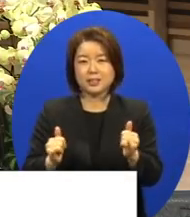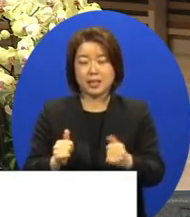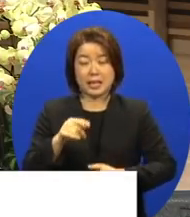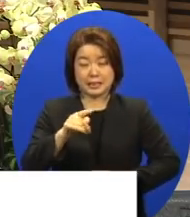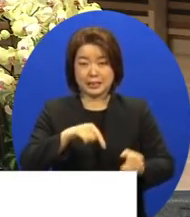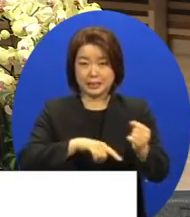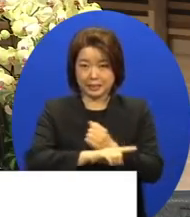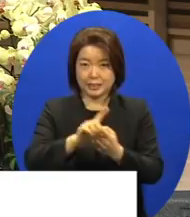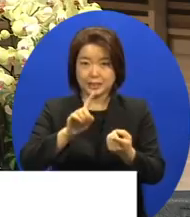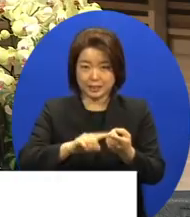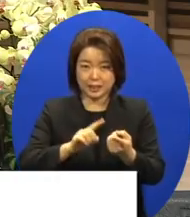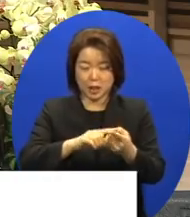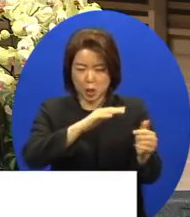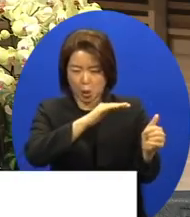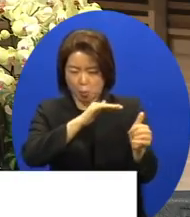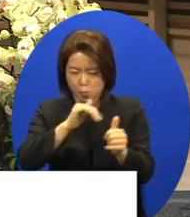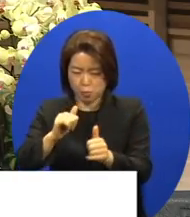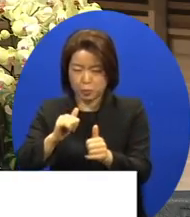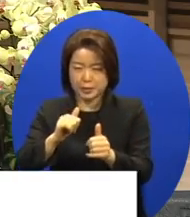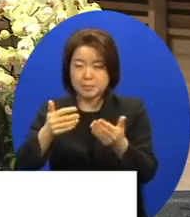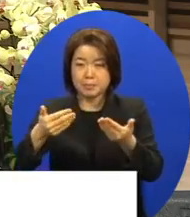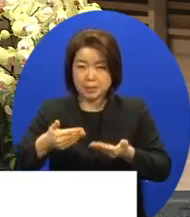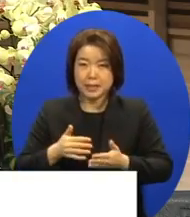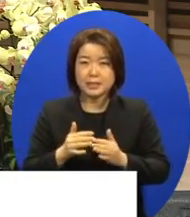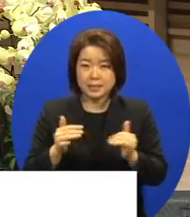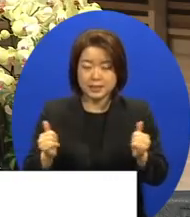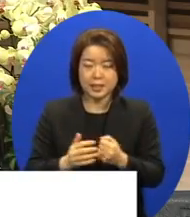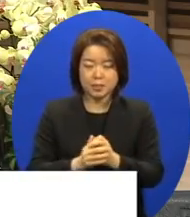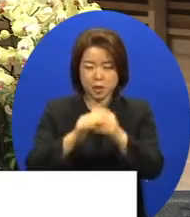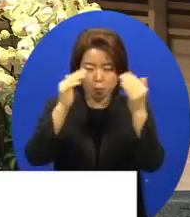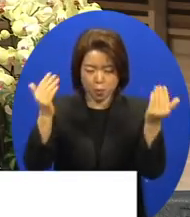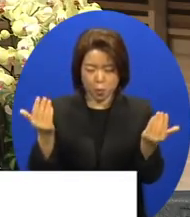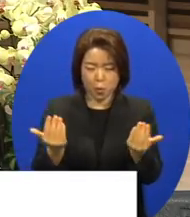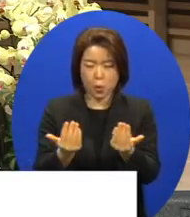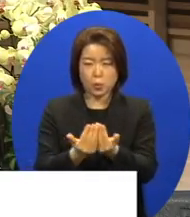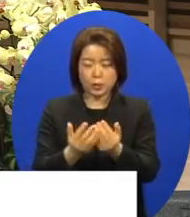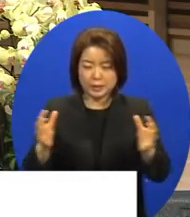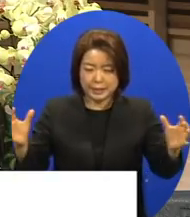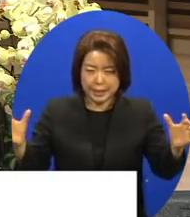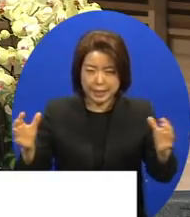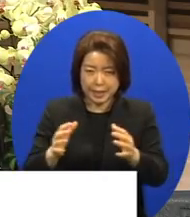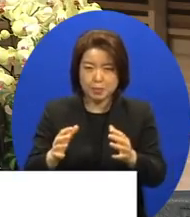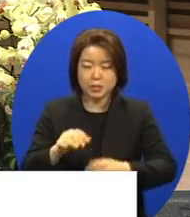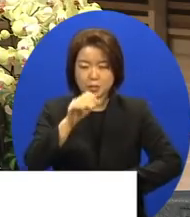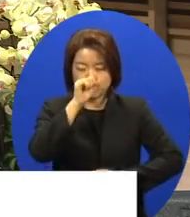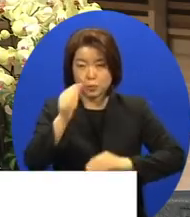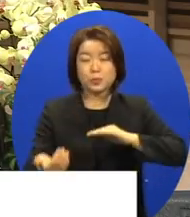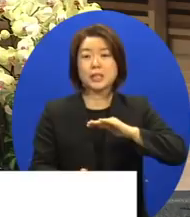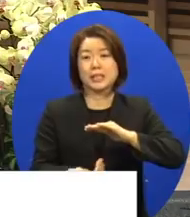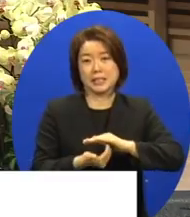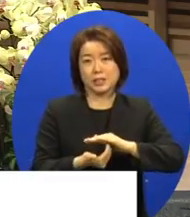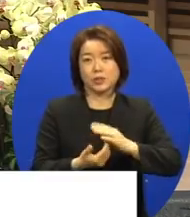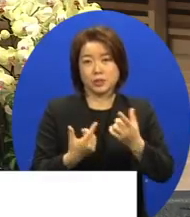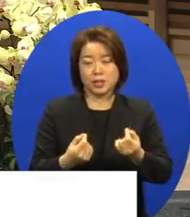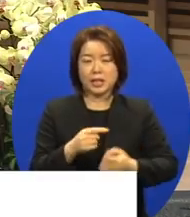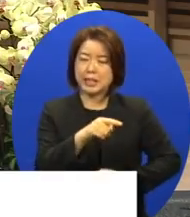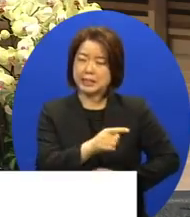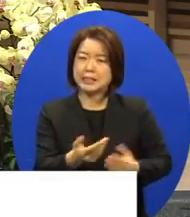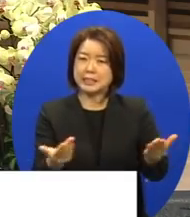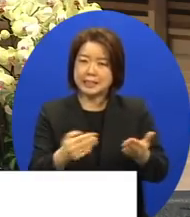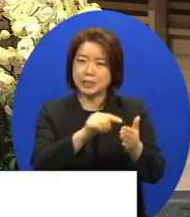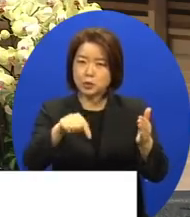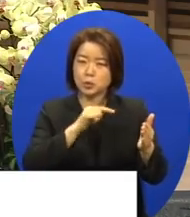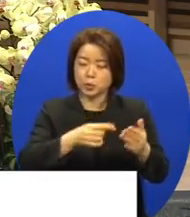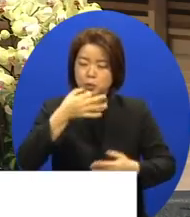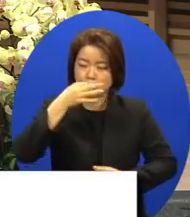입은 자들에게는 모든 것이 합력하여 선을 이룰 것이라 아이일 소개도 유익이 있을